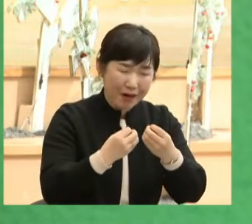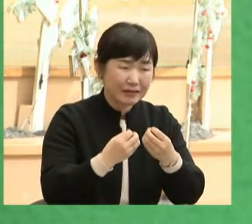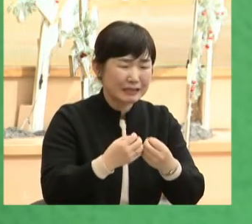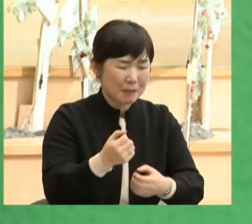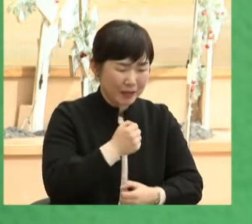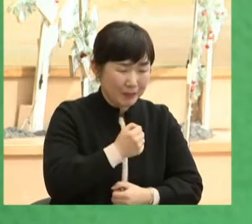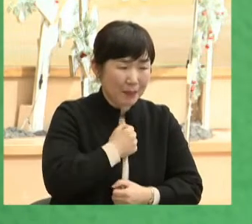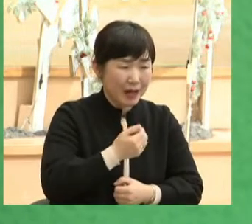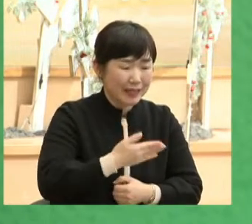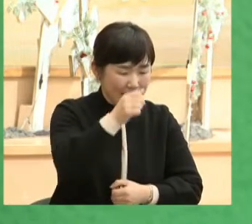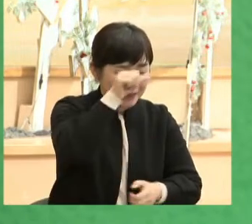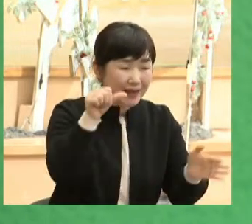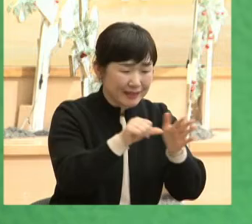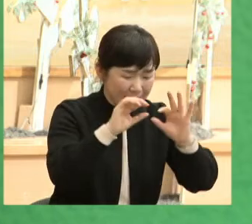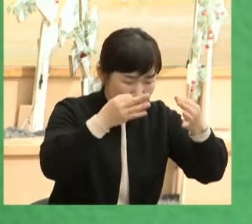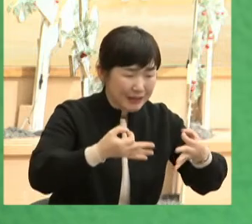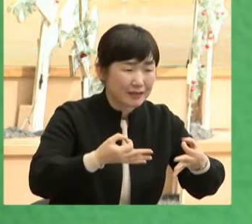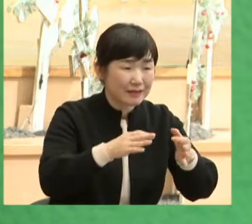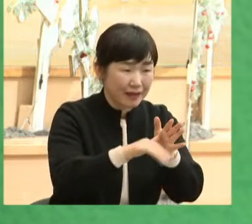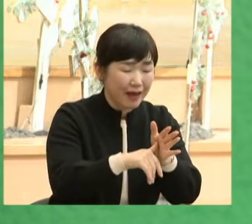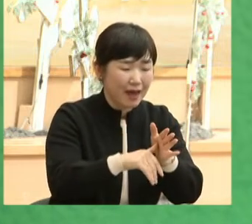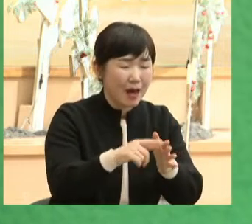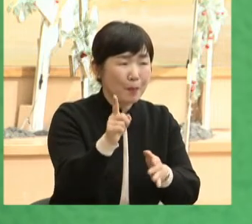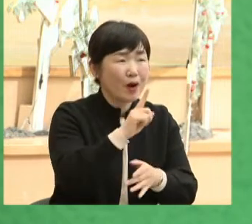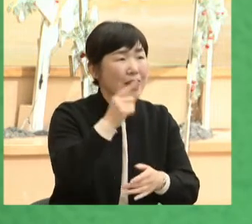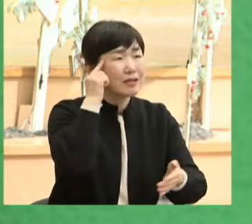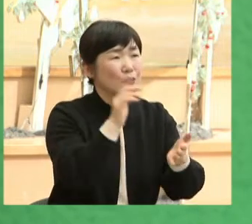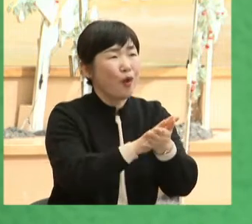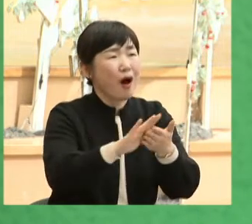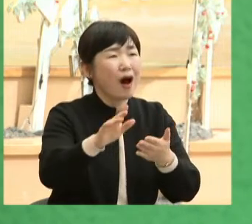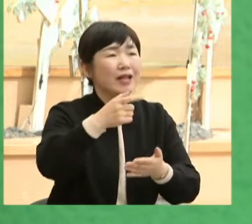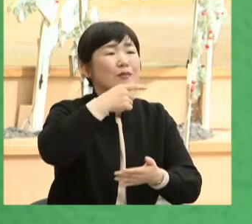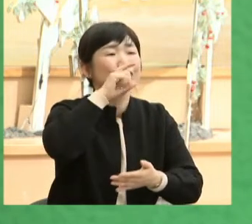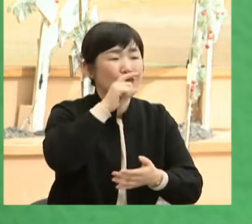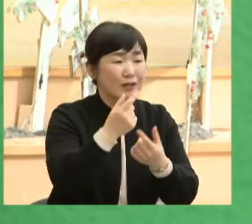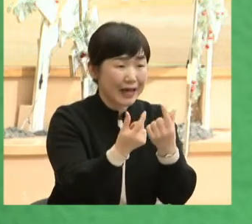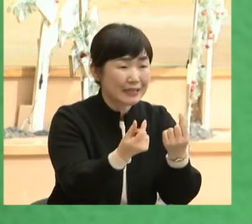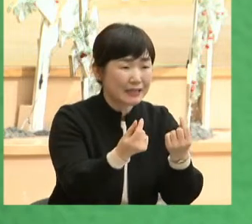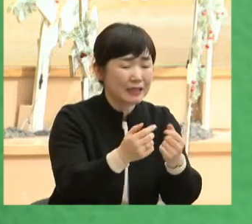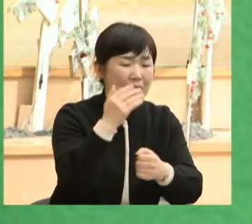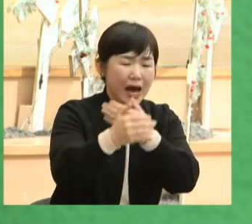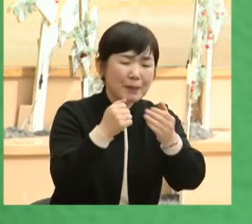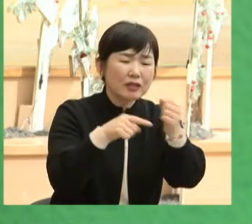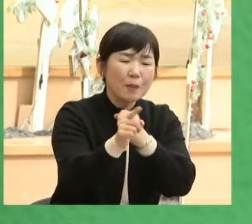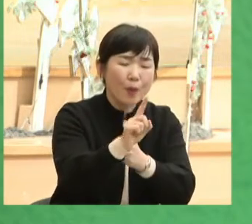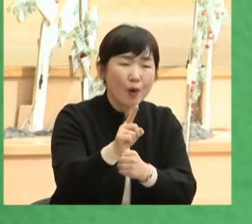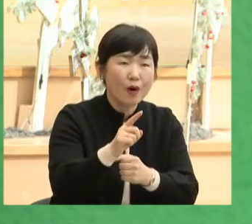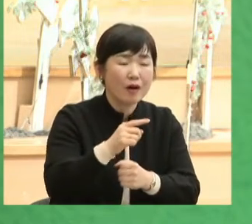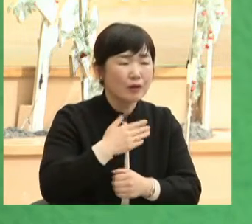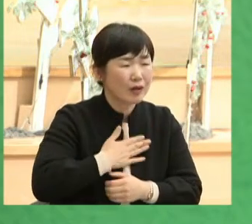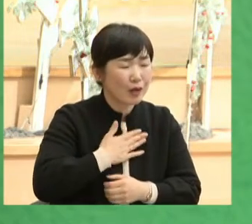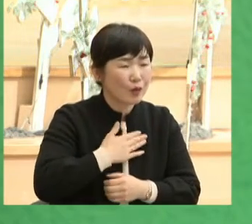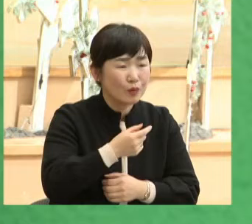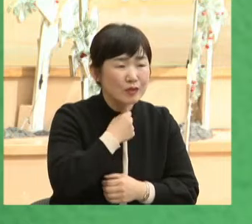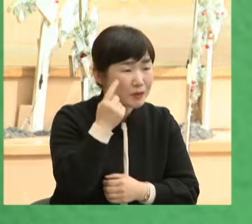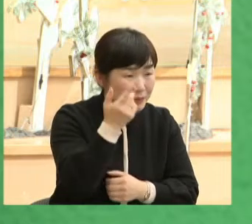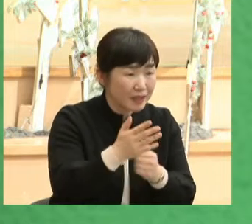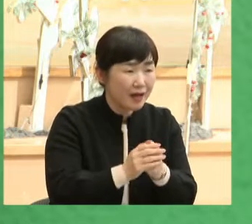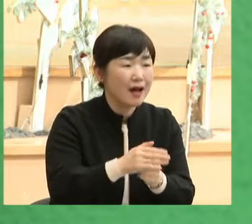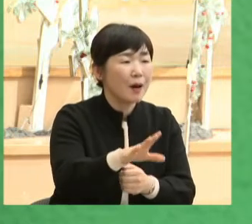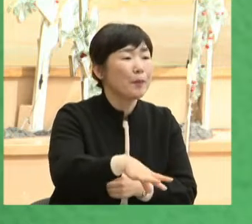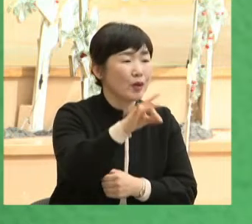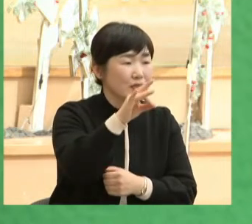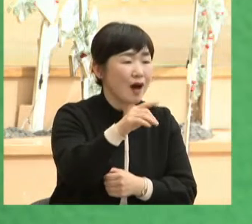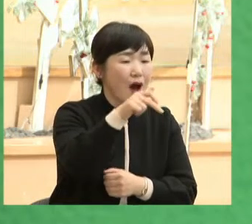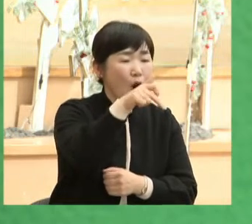답답한 여름에 생애 가운데 동치미 철마 접시 오늘은 어떤 하나님의 뜻을 알고 싶으세요 먼저